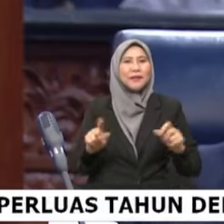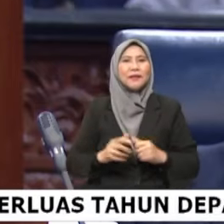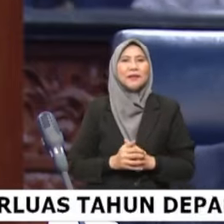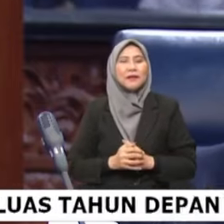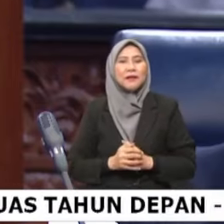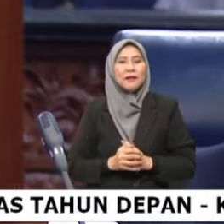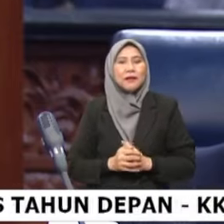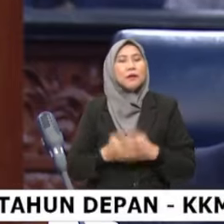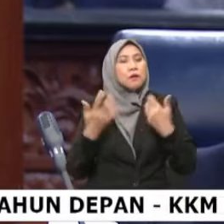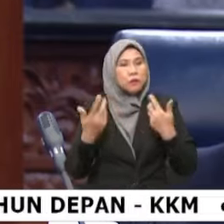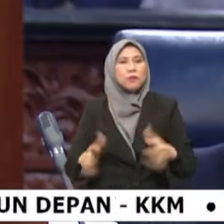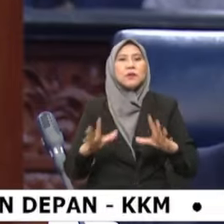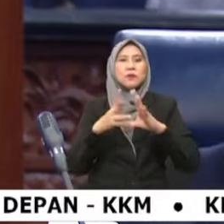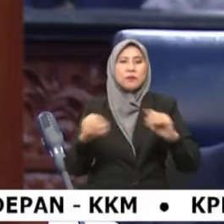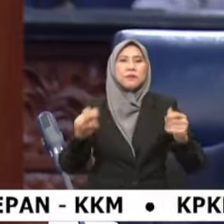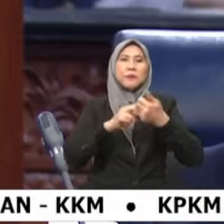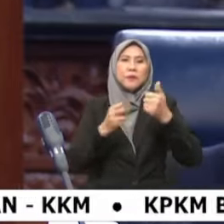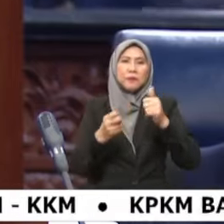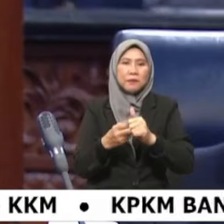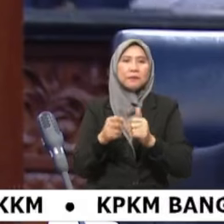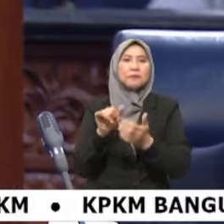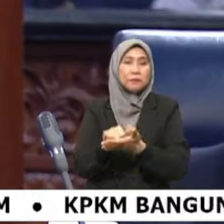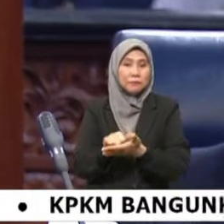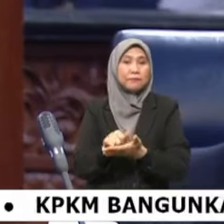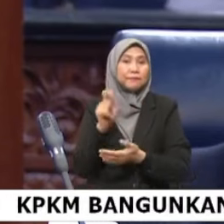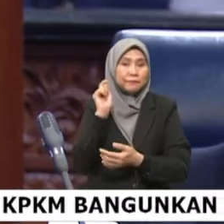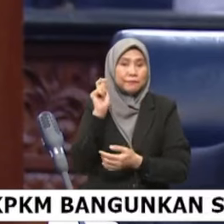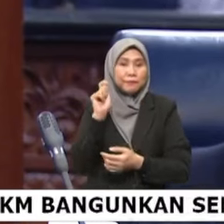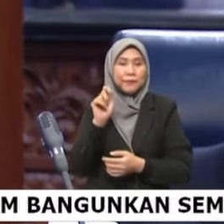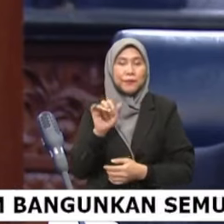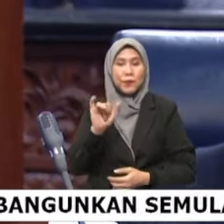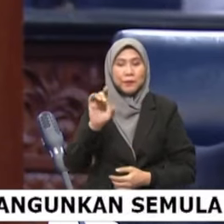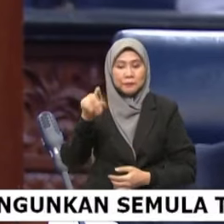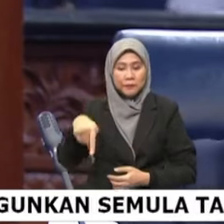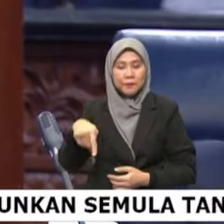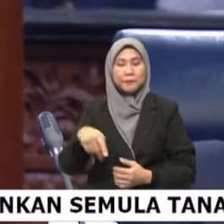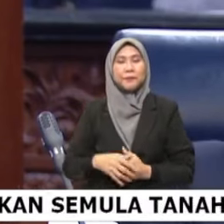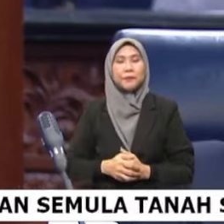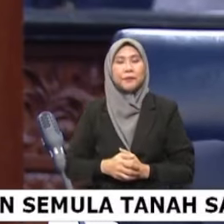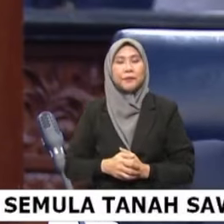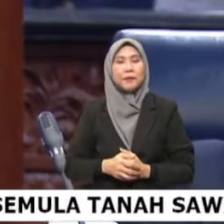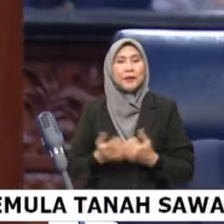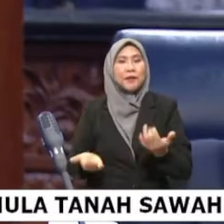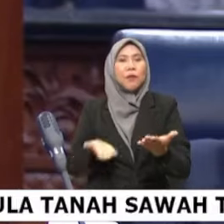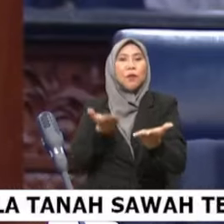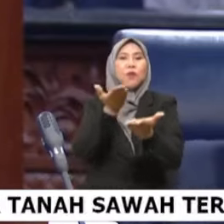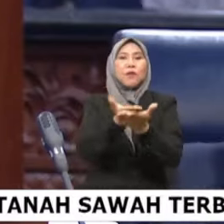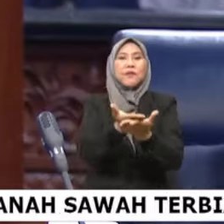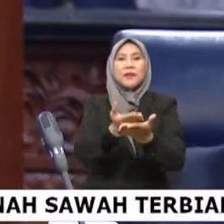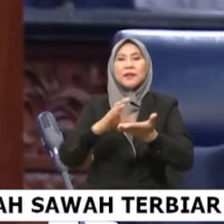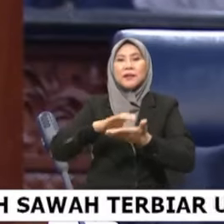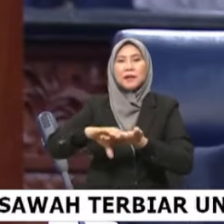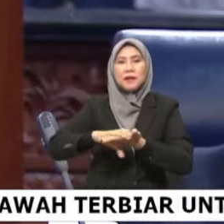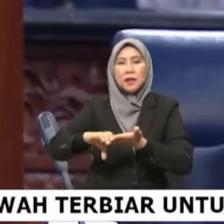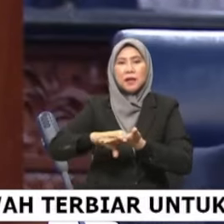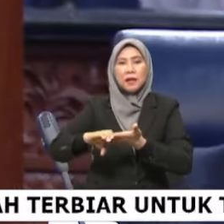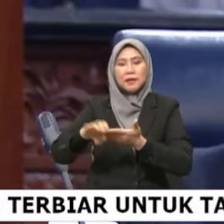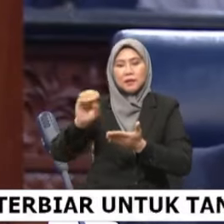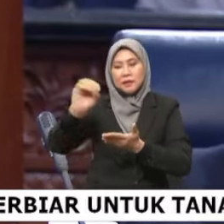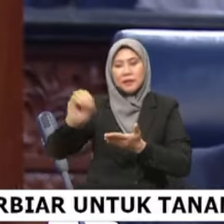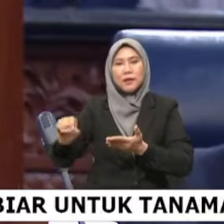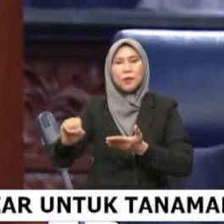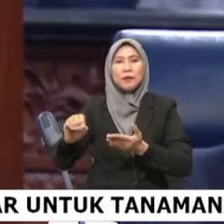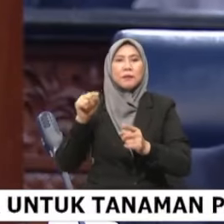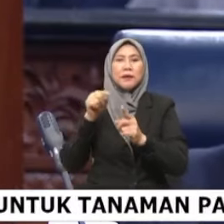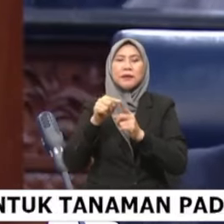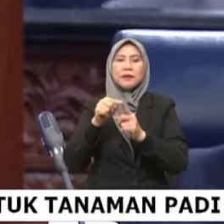pun mengatasi masalah tersebut, Puan Dipertua, dengan cara menawarkan kad diskaun Menu Rahmah ini kepada